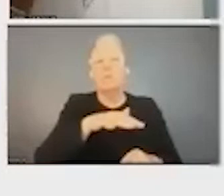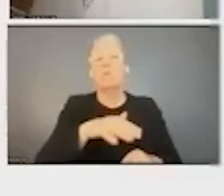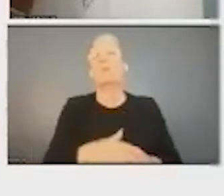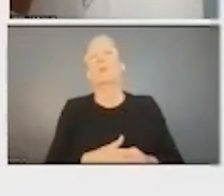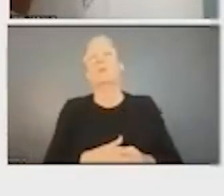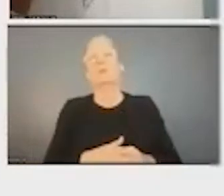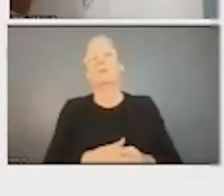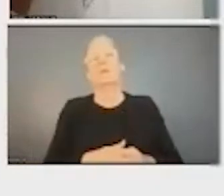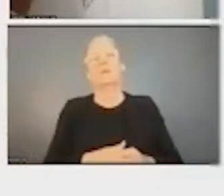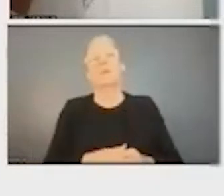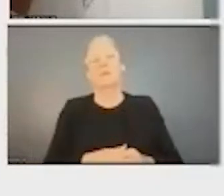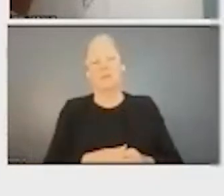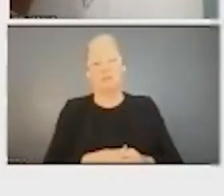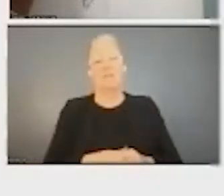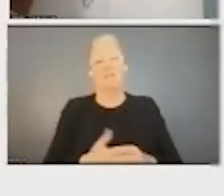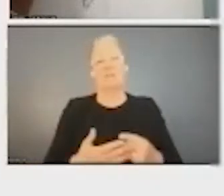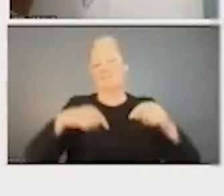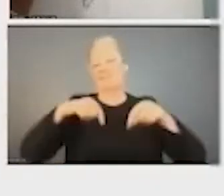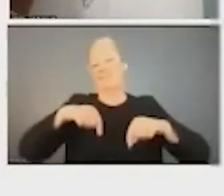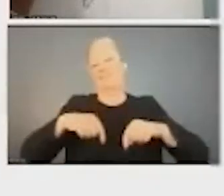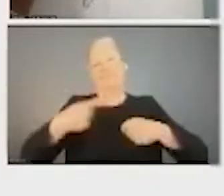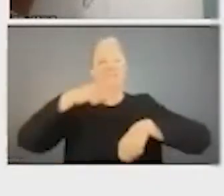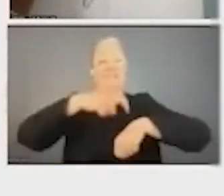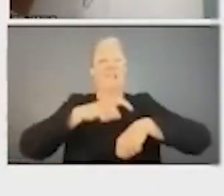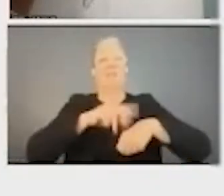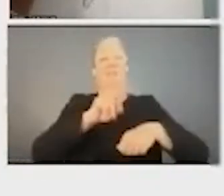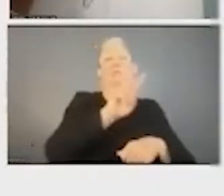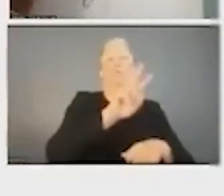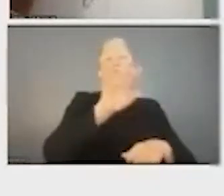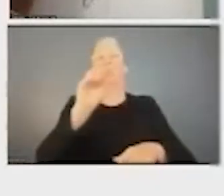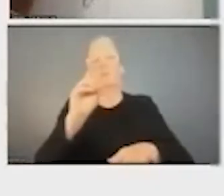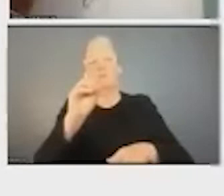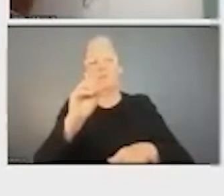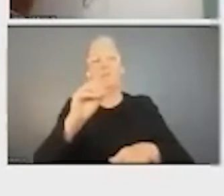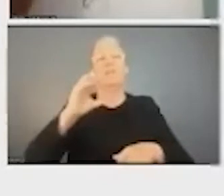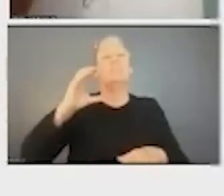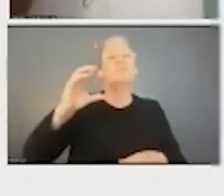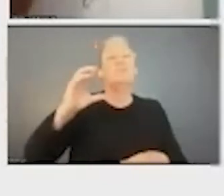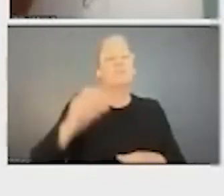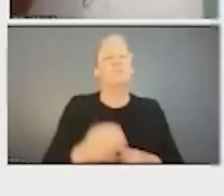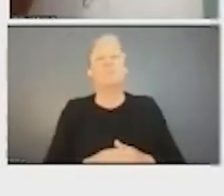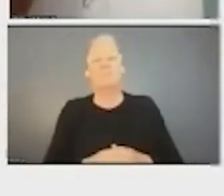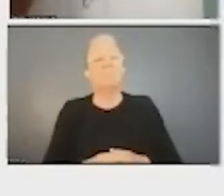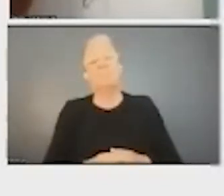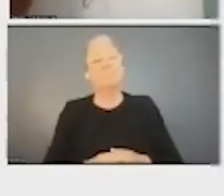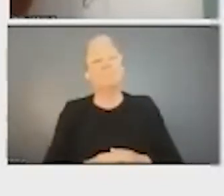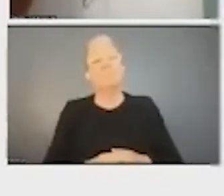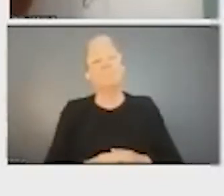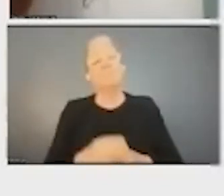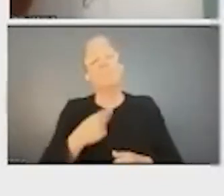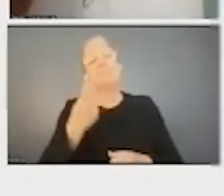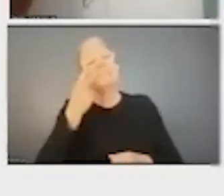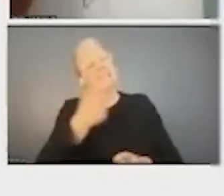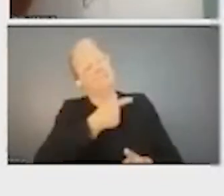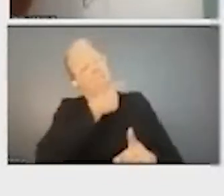الآن في مجتمعاتنا نرى هناك تركيز في القرن العشرين يجب أن نأخذ